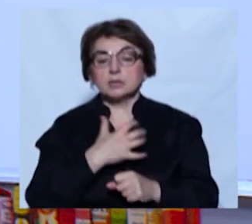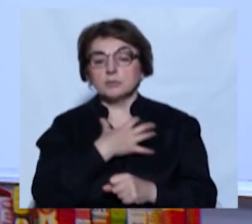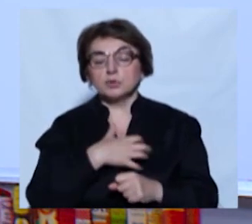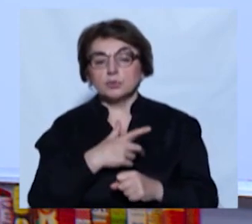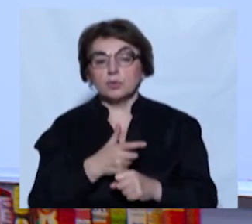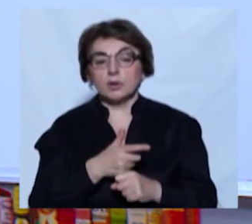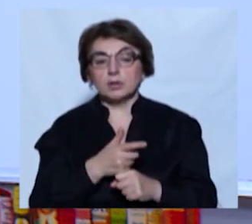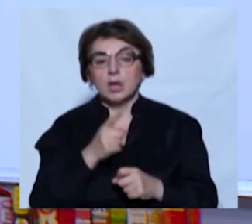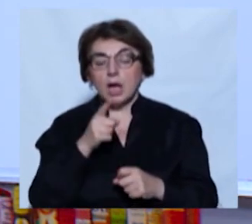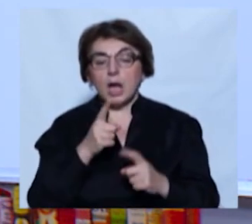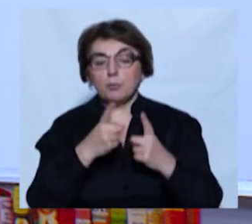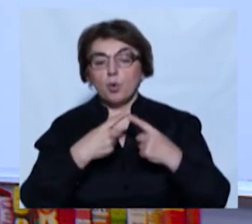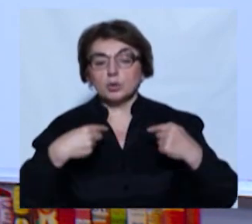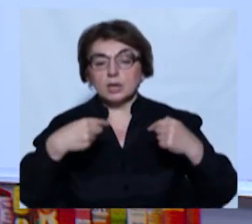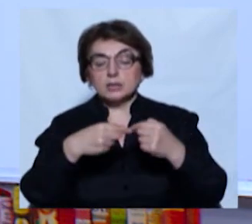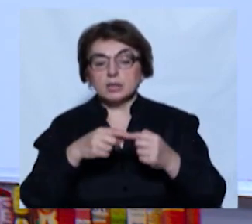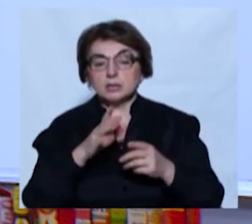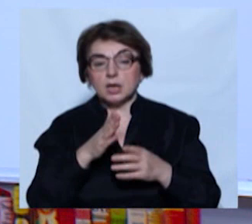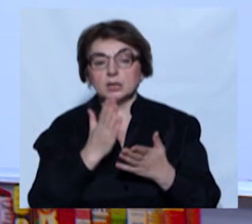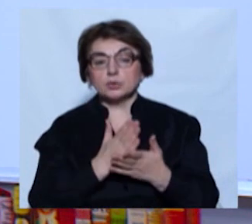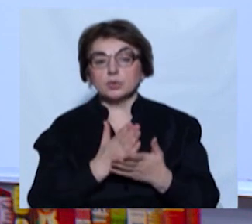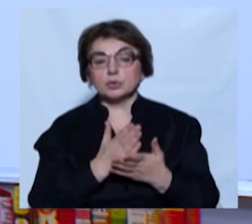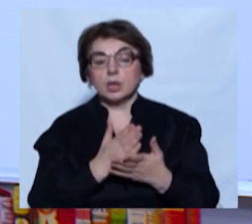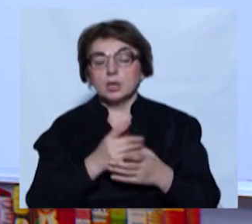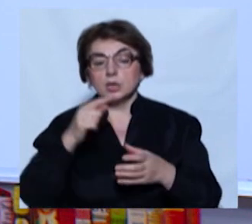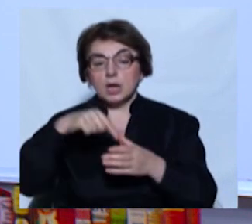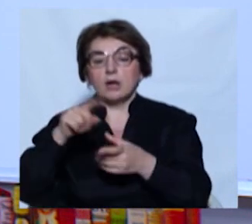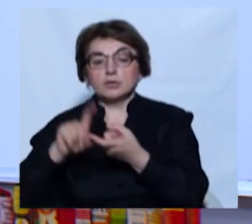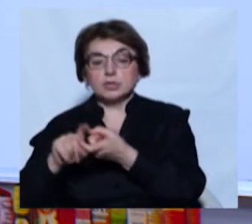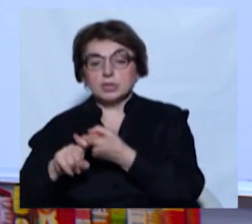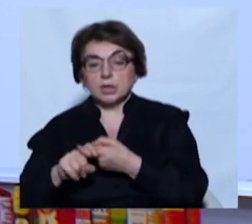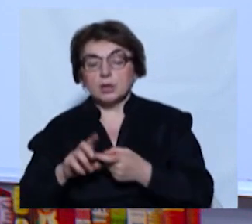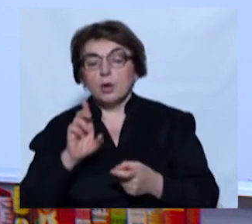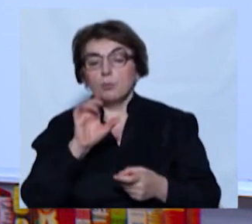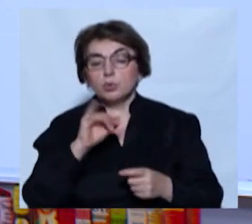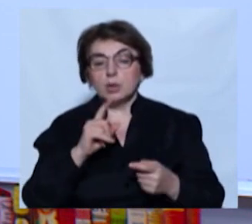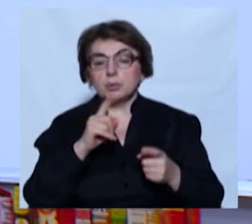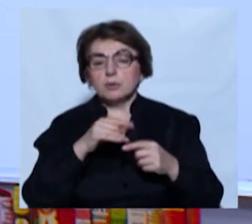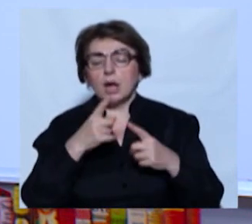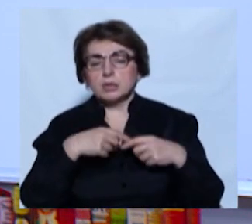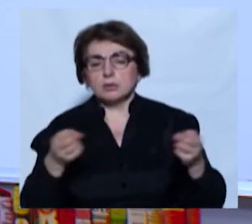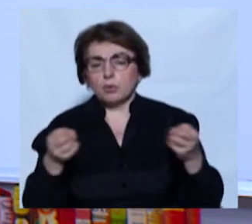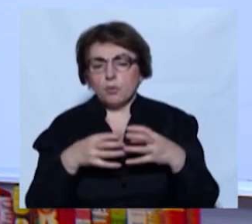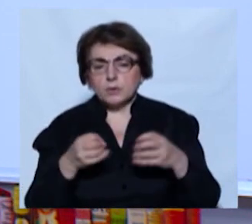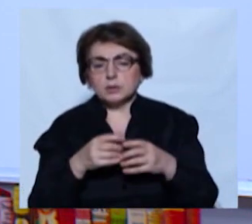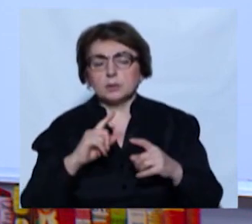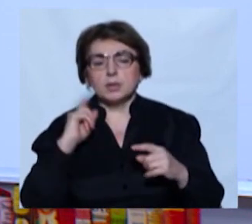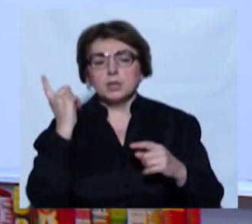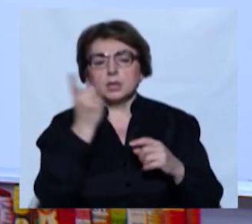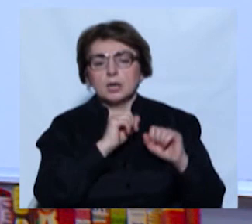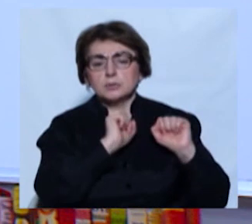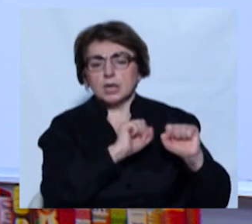მნიშვნელოვანია, სწორედ ამ ორგანიზაციას ეხება ესეთი სფეროები, როგორც არის ბუნებრივი რესურსები, კატასტროფები, კონფლიქტები, გარემოს